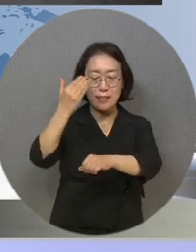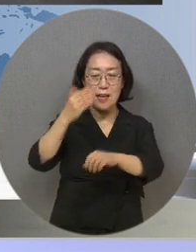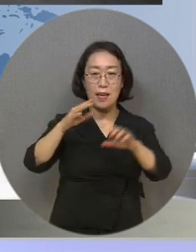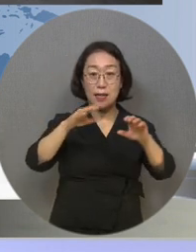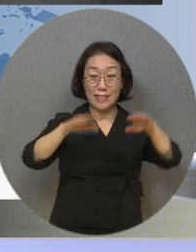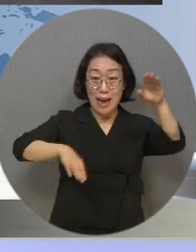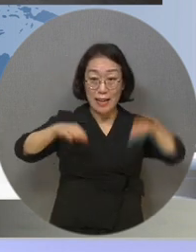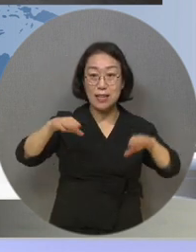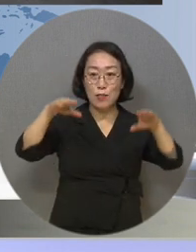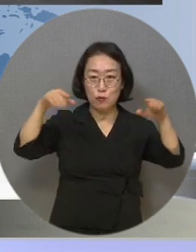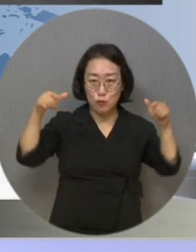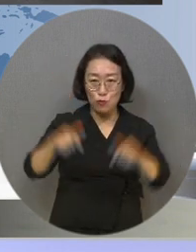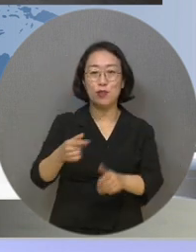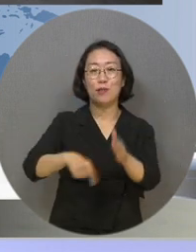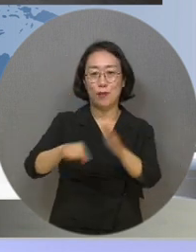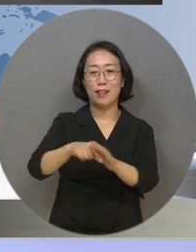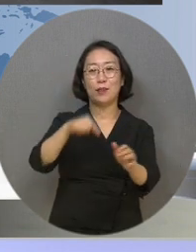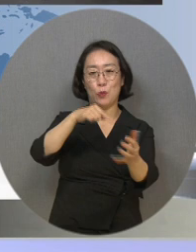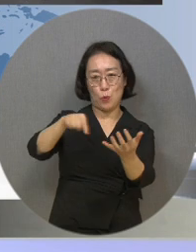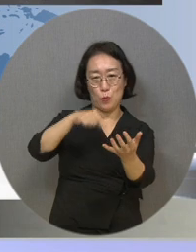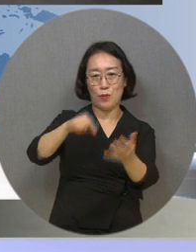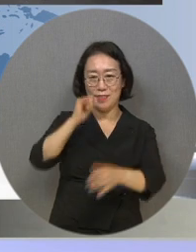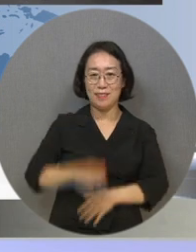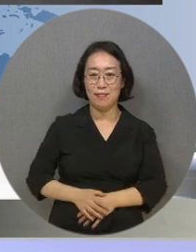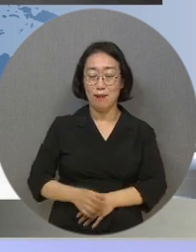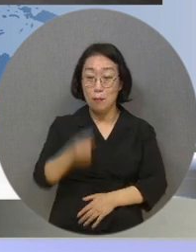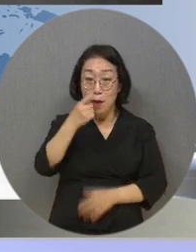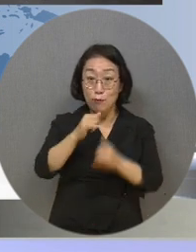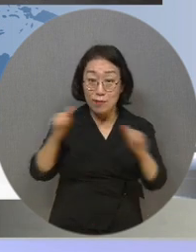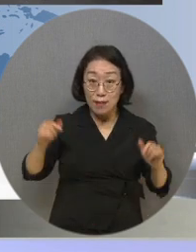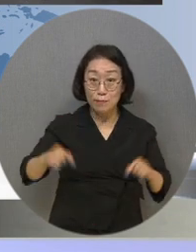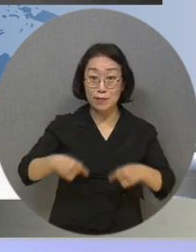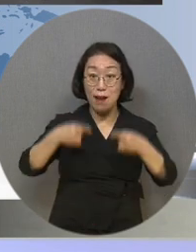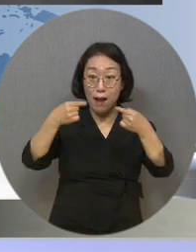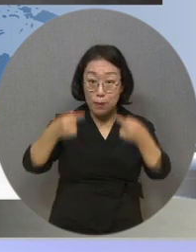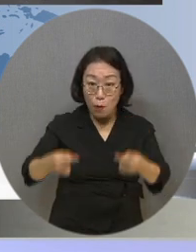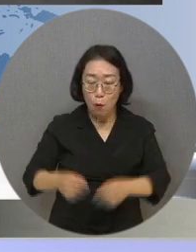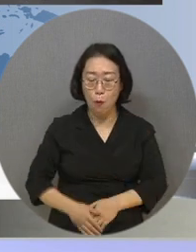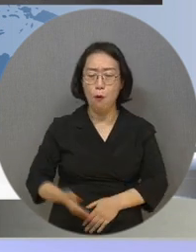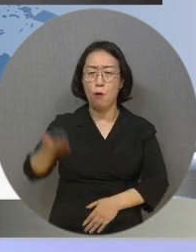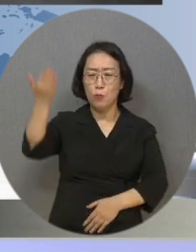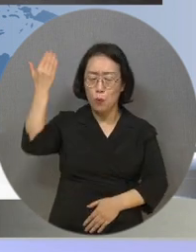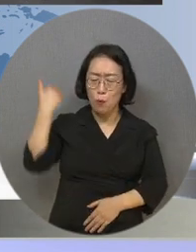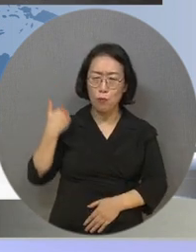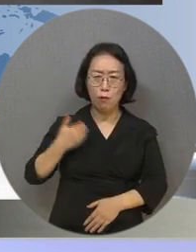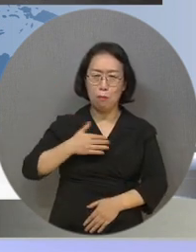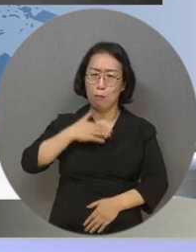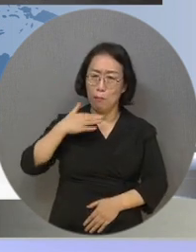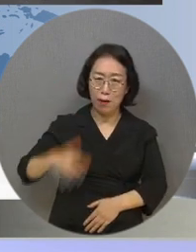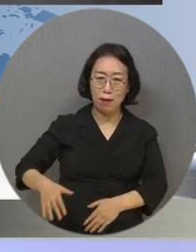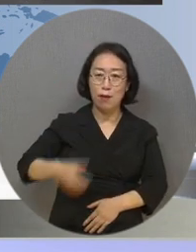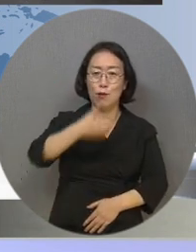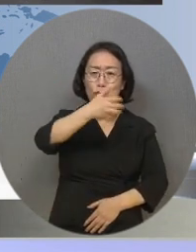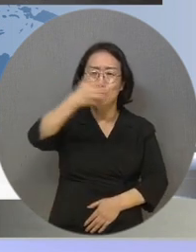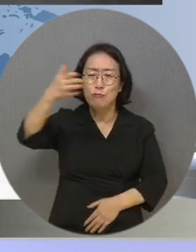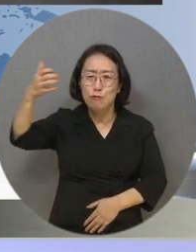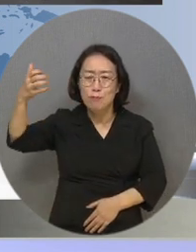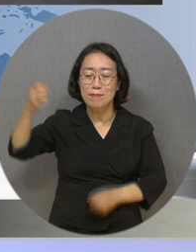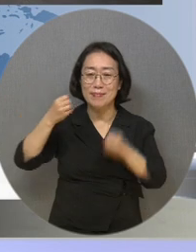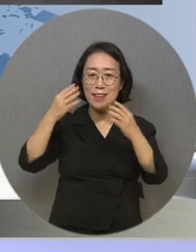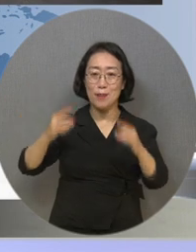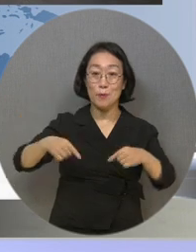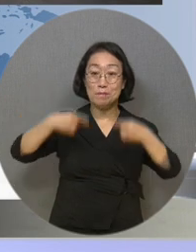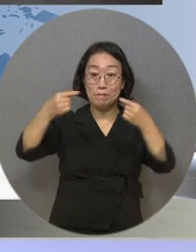정보화 교육을 제공했습니다. 수강생들은 이번 교육을 통해 그동안 펼치지 못했던 꿈에 한 발짝 더